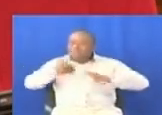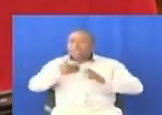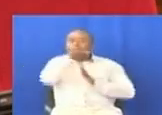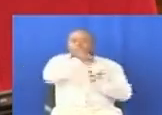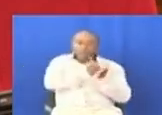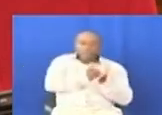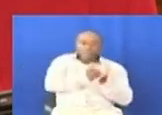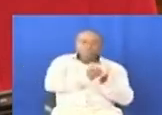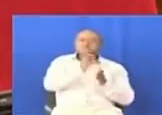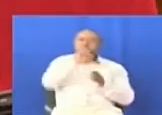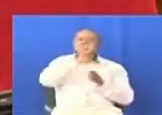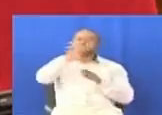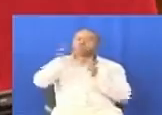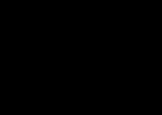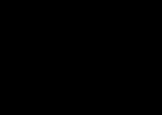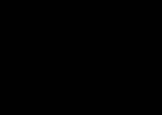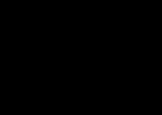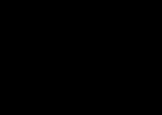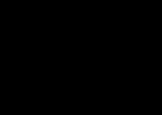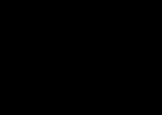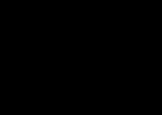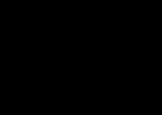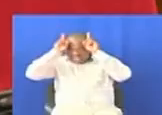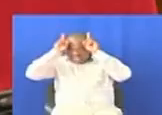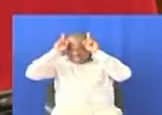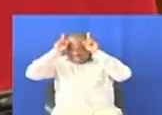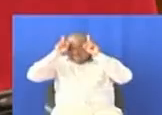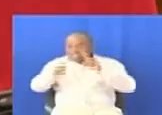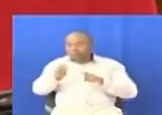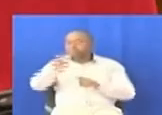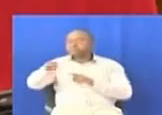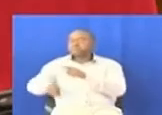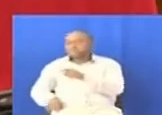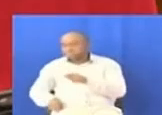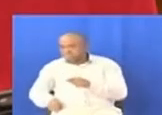corona, mbuzi corona.